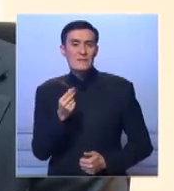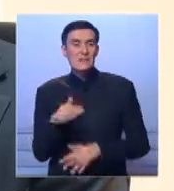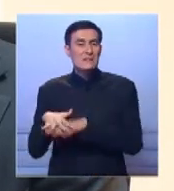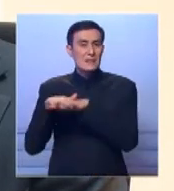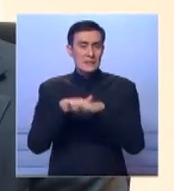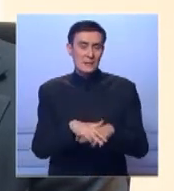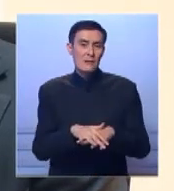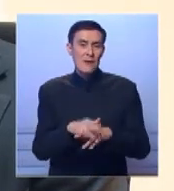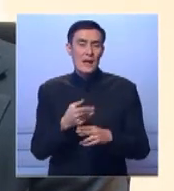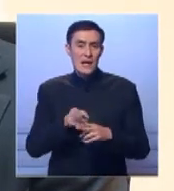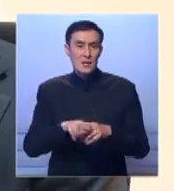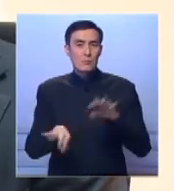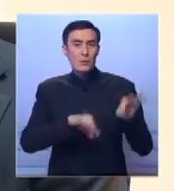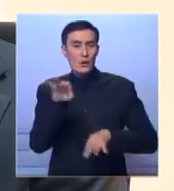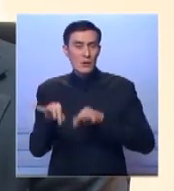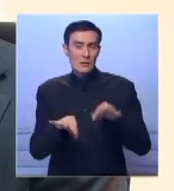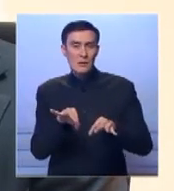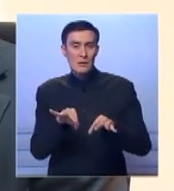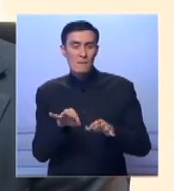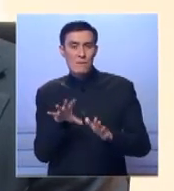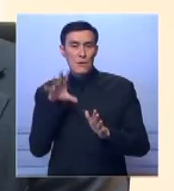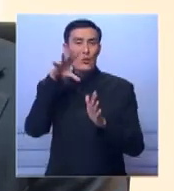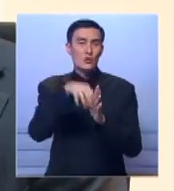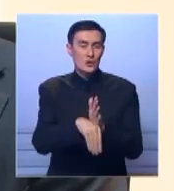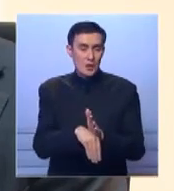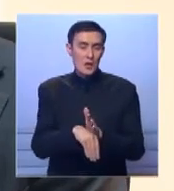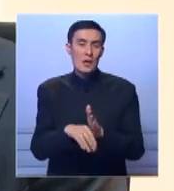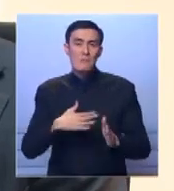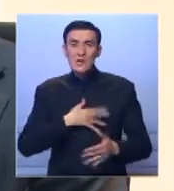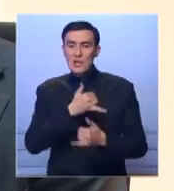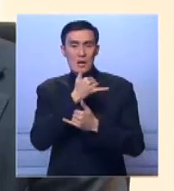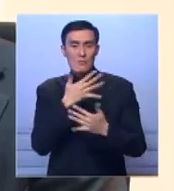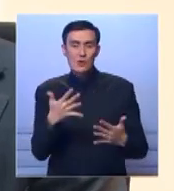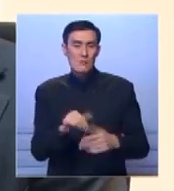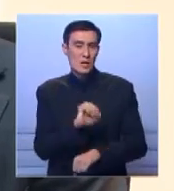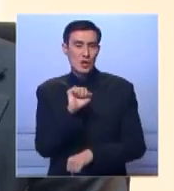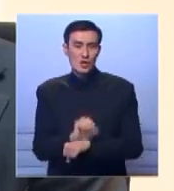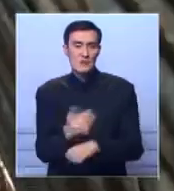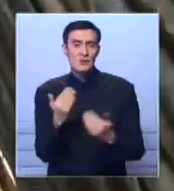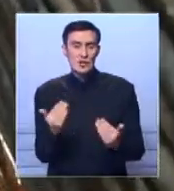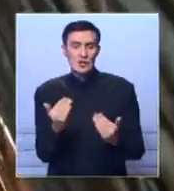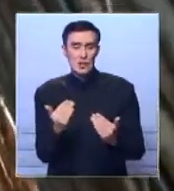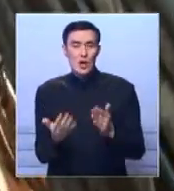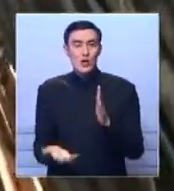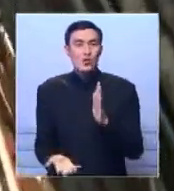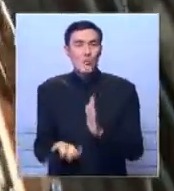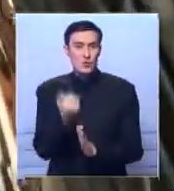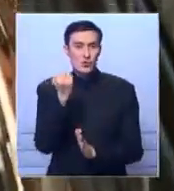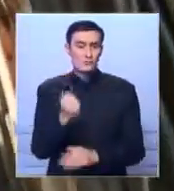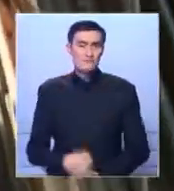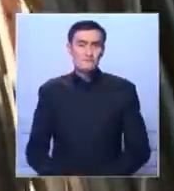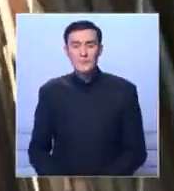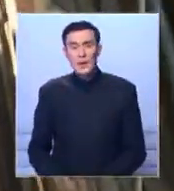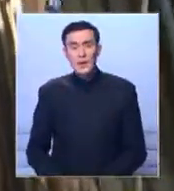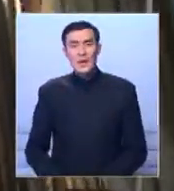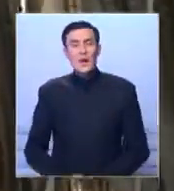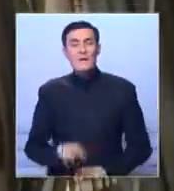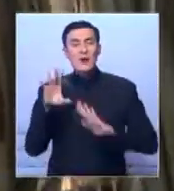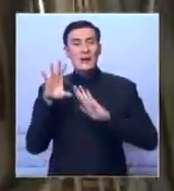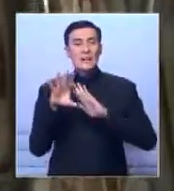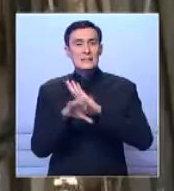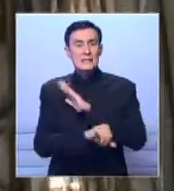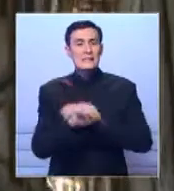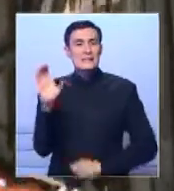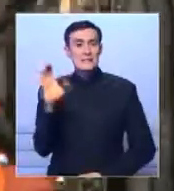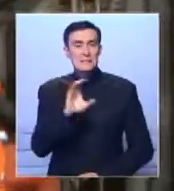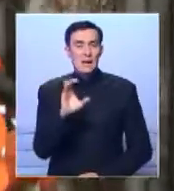этот проект вложены, конечно, мы не можем ограничивать сейчас добычу. Напомню, в конце сентября в